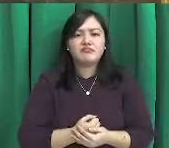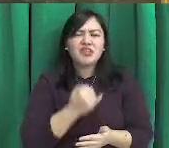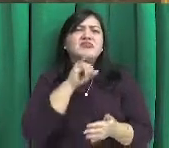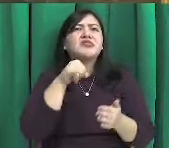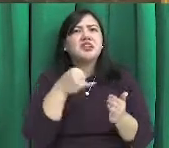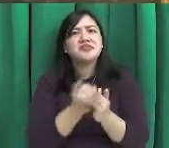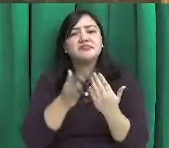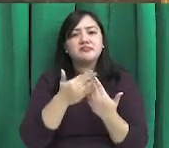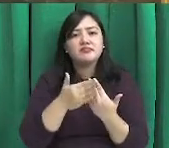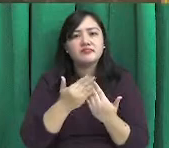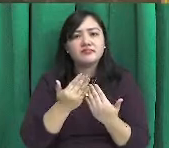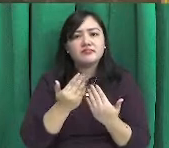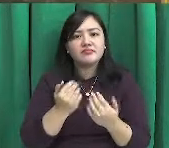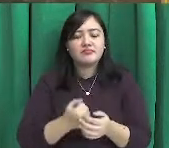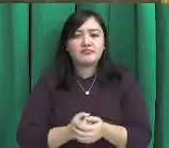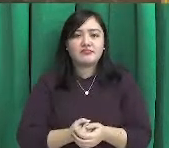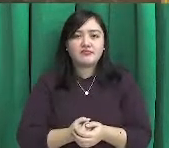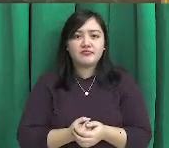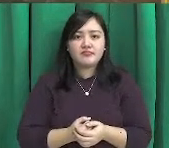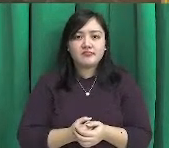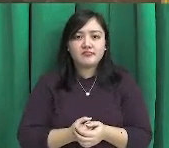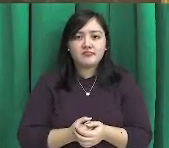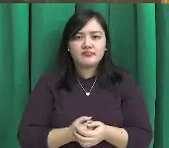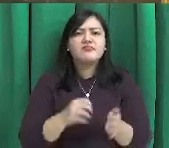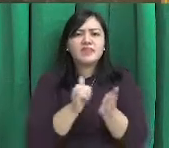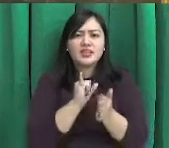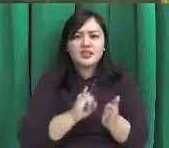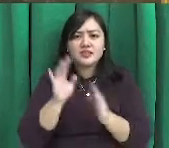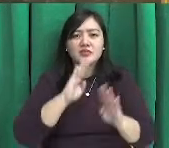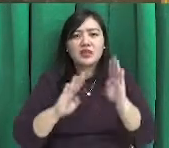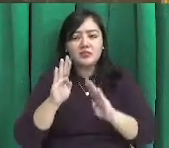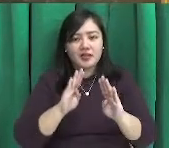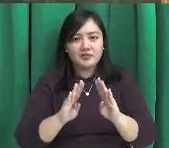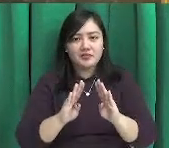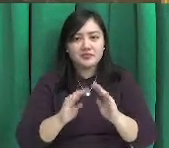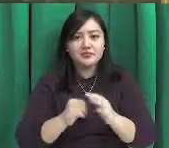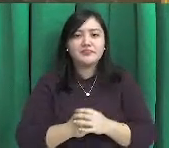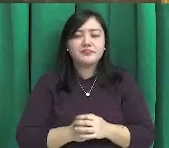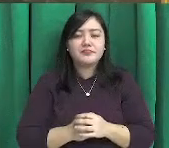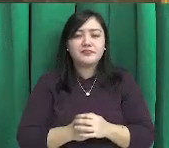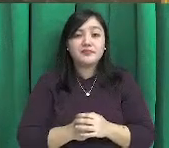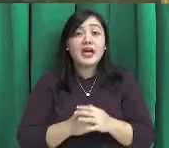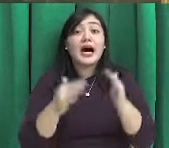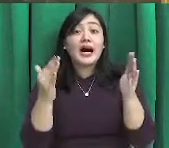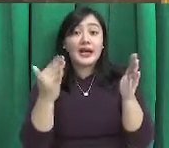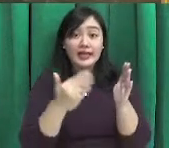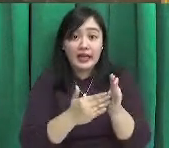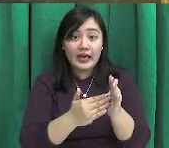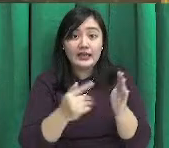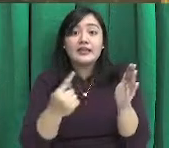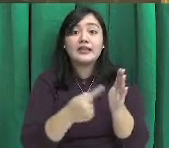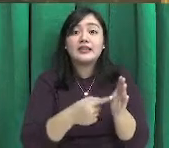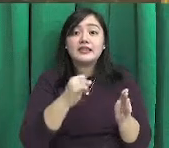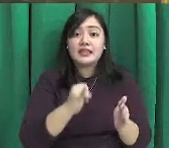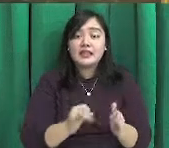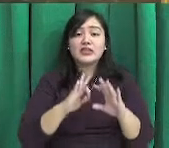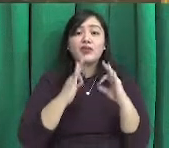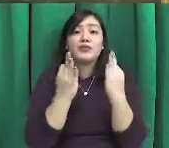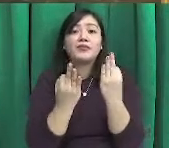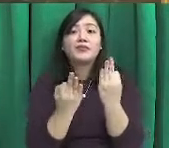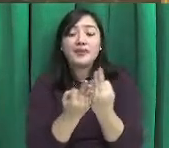see, family business ito. At ang family business, may family budget. Hindi